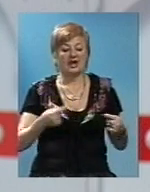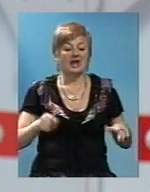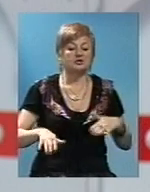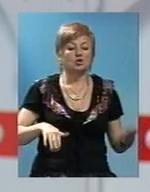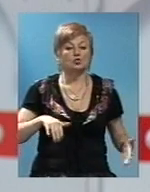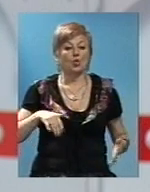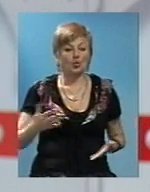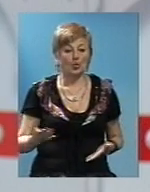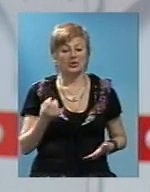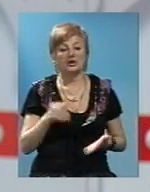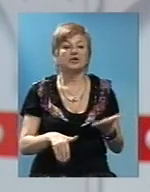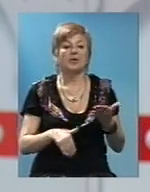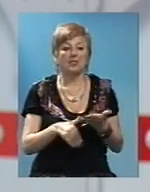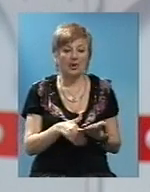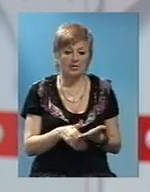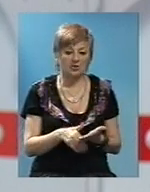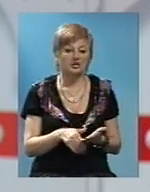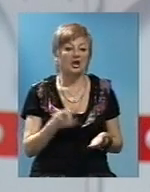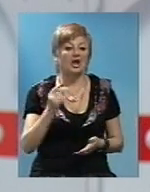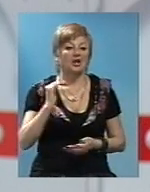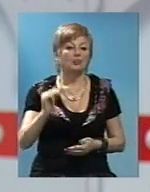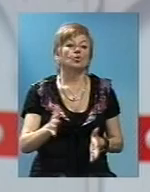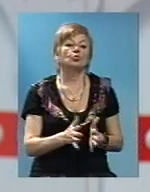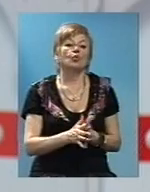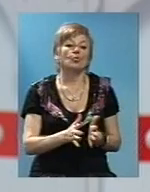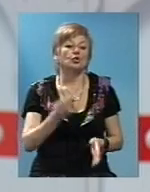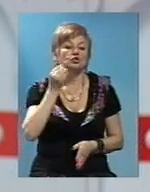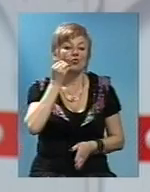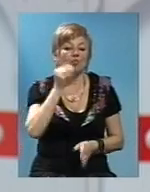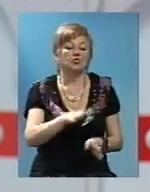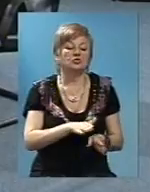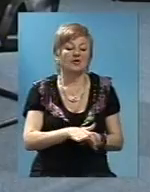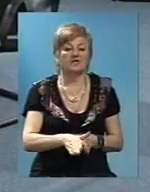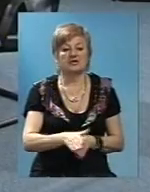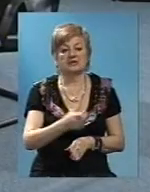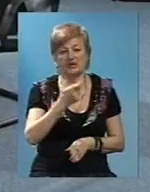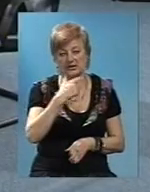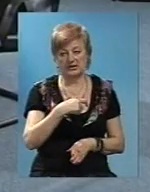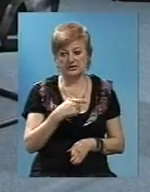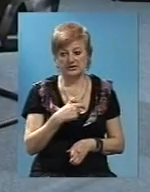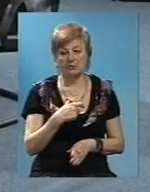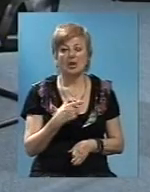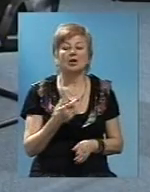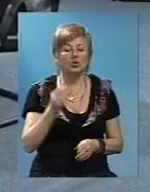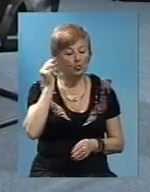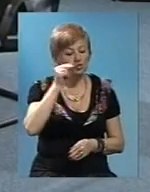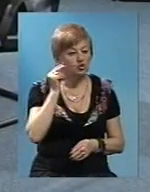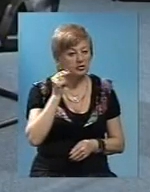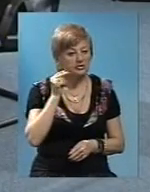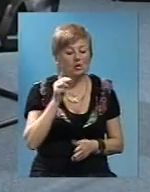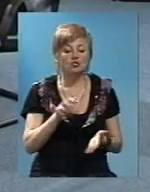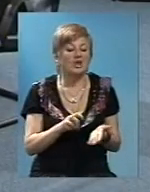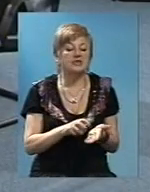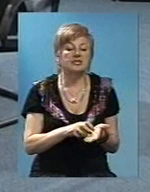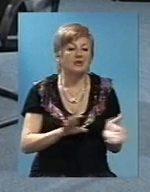тому числі це допомагає потім дитині вже більш ефективно реалізовуватися і у вивченні вже якихось вузьких предметів, бо вона просто не боїться